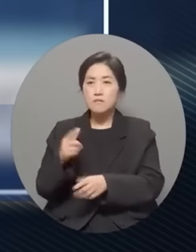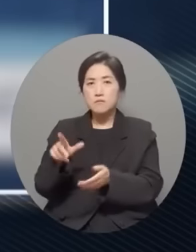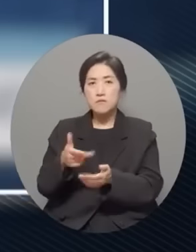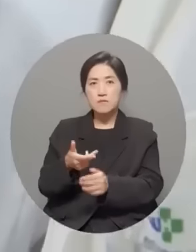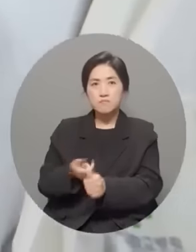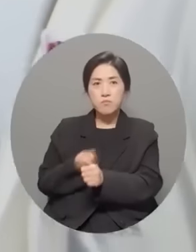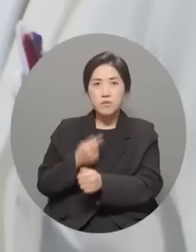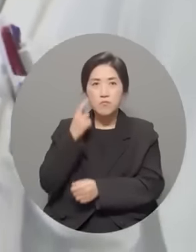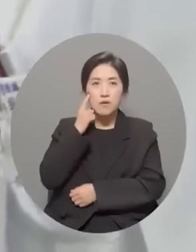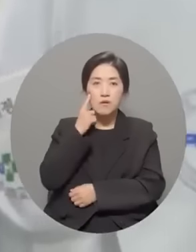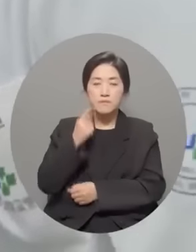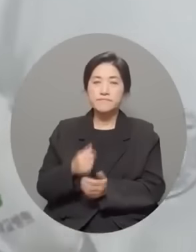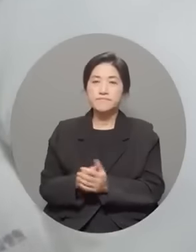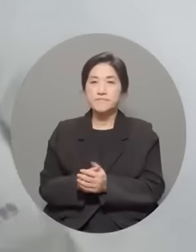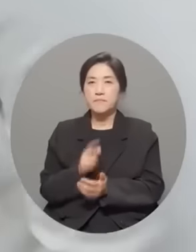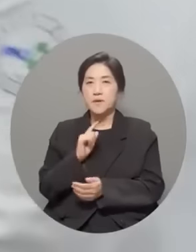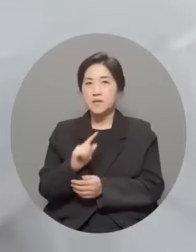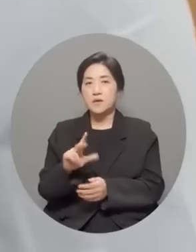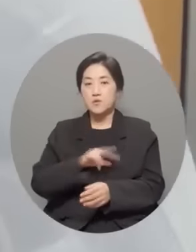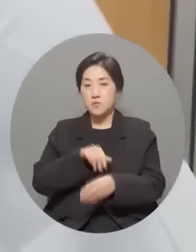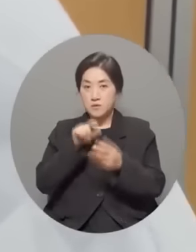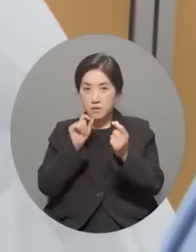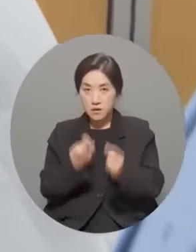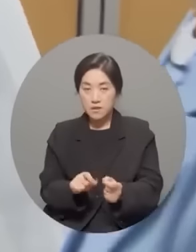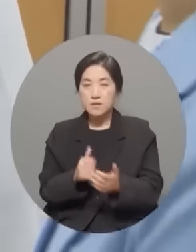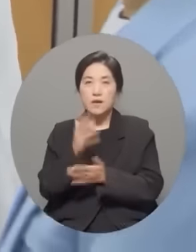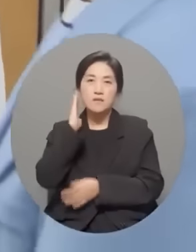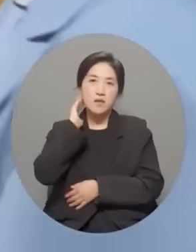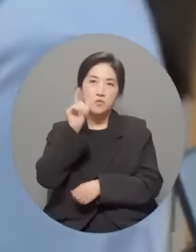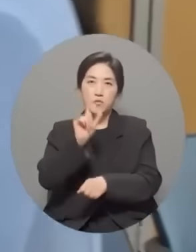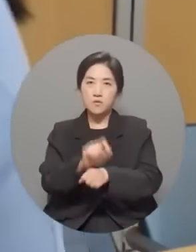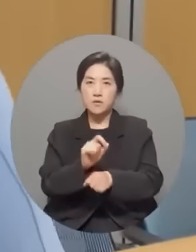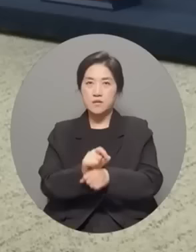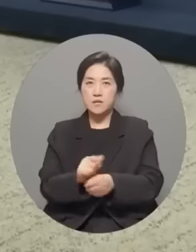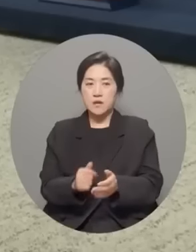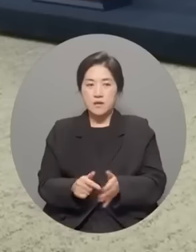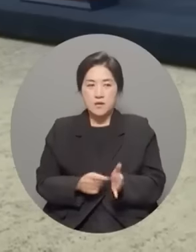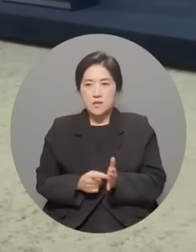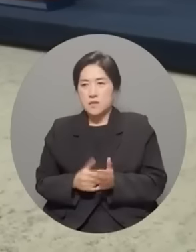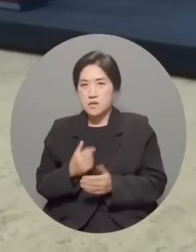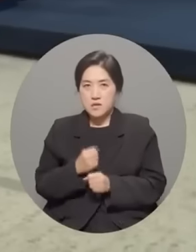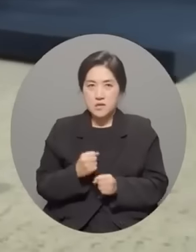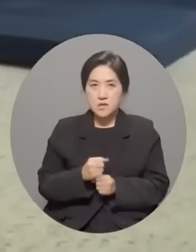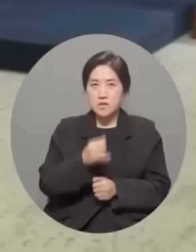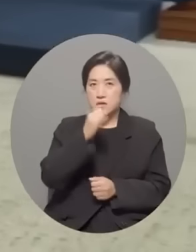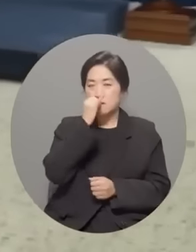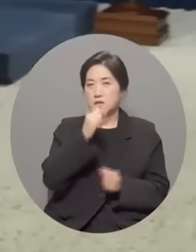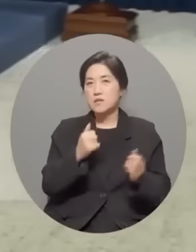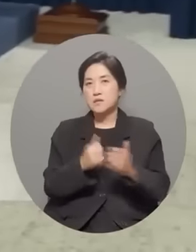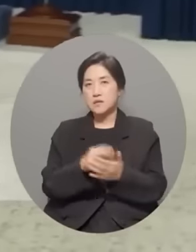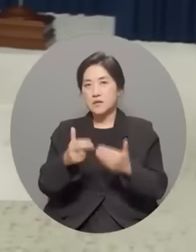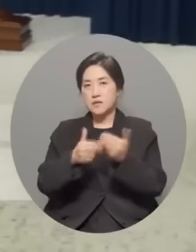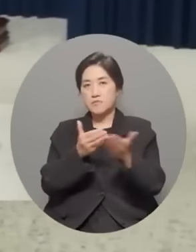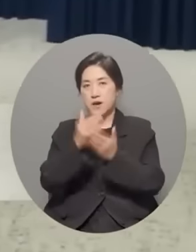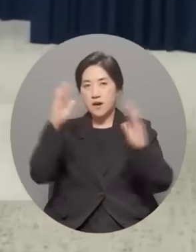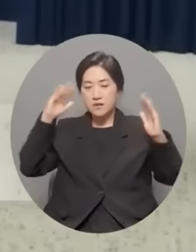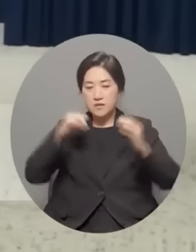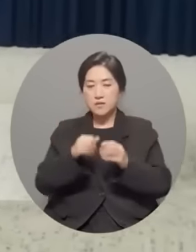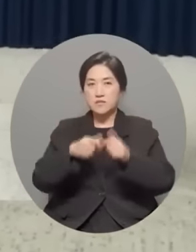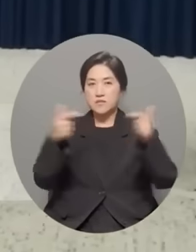삼습니까? 총선이 다가오면서 대통령실은 조급증을 드러냈습니다. 의대생 증원에